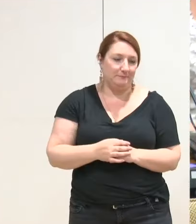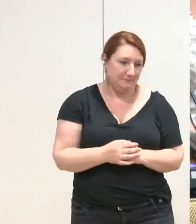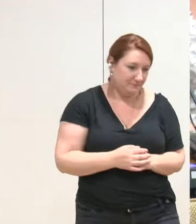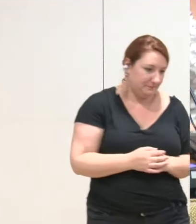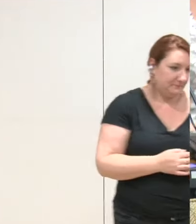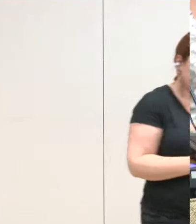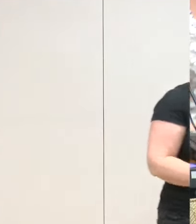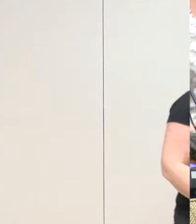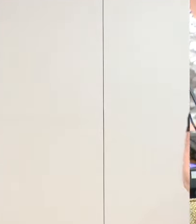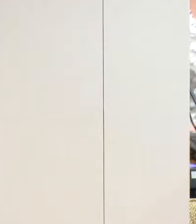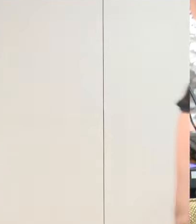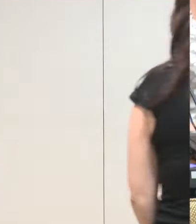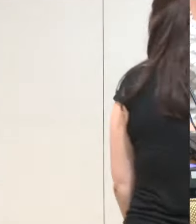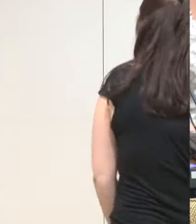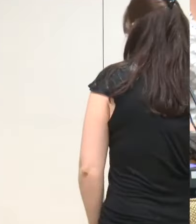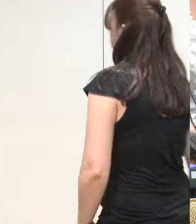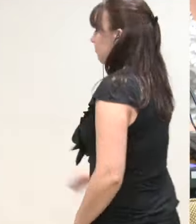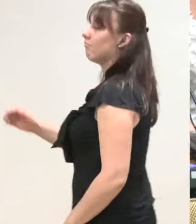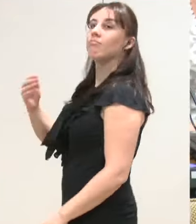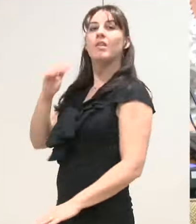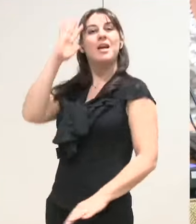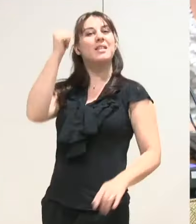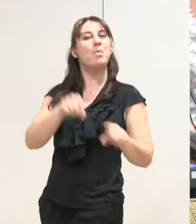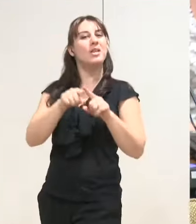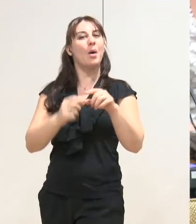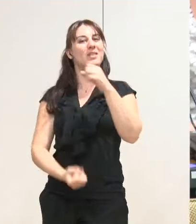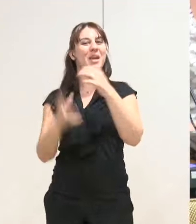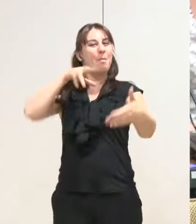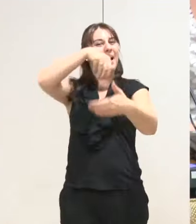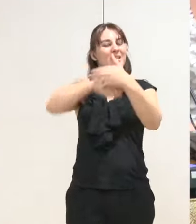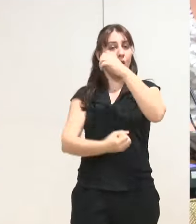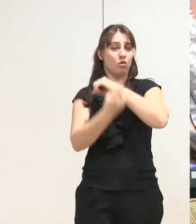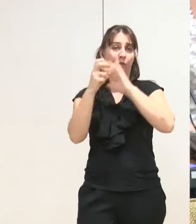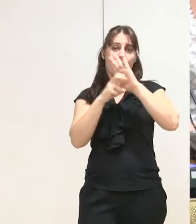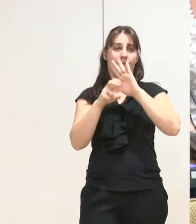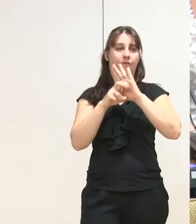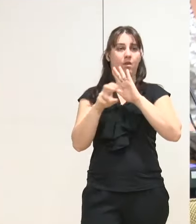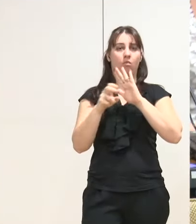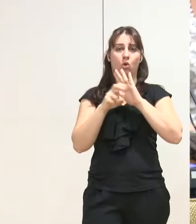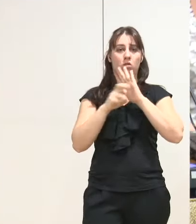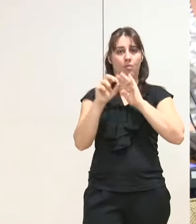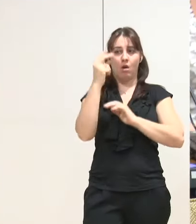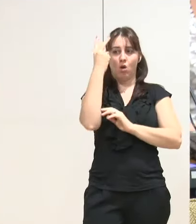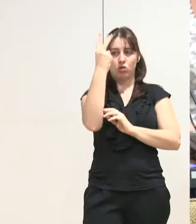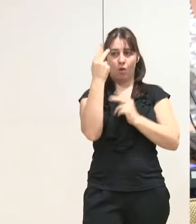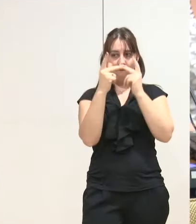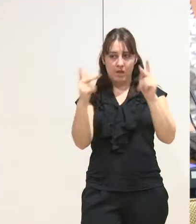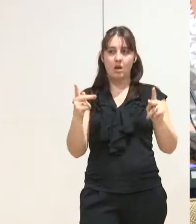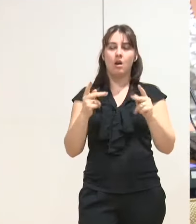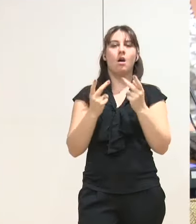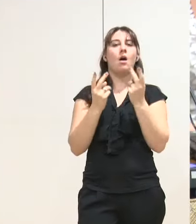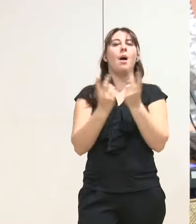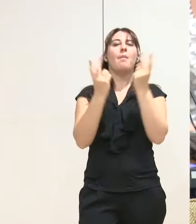participer seule ville à le faire au côté de deux régions de l'Association des élus de montagne de des parcs naturels